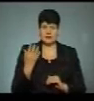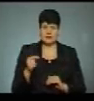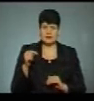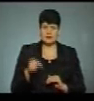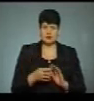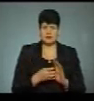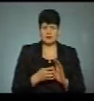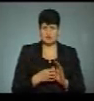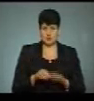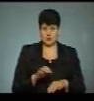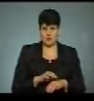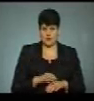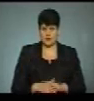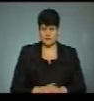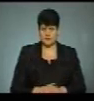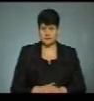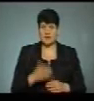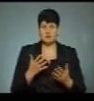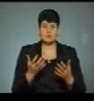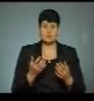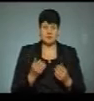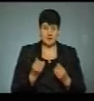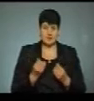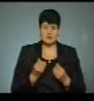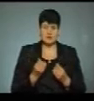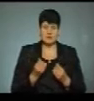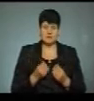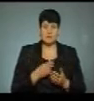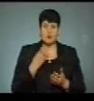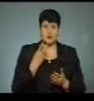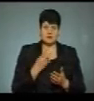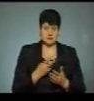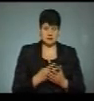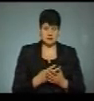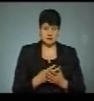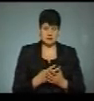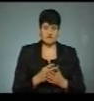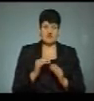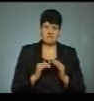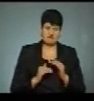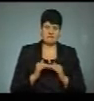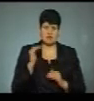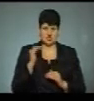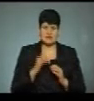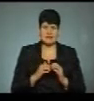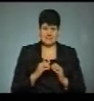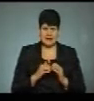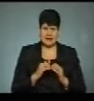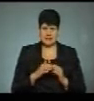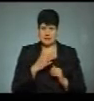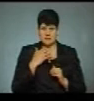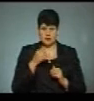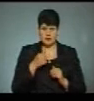1900 хворих. Якщо брати інтенсивний показник, він вищий середнього багаторічного